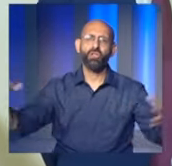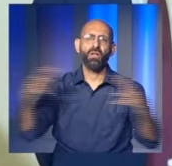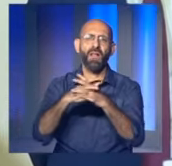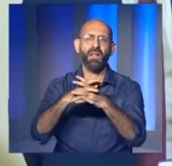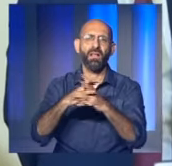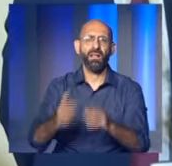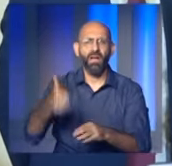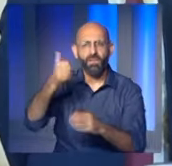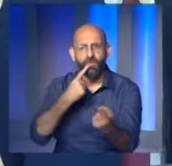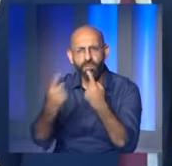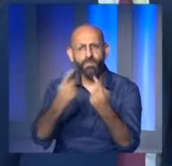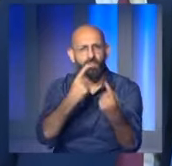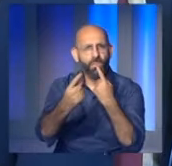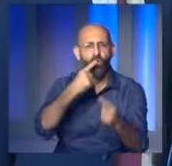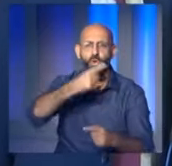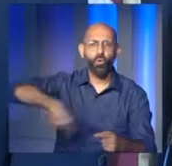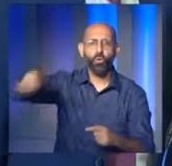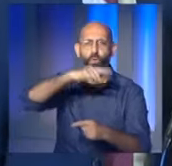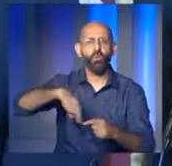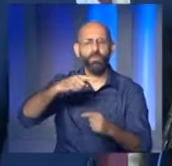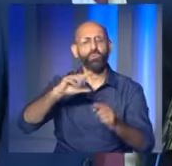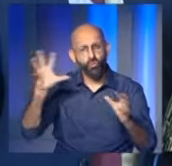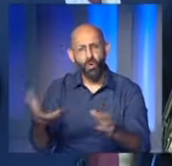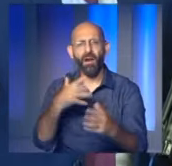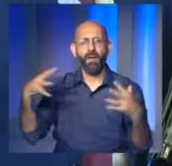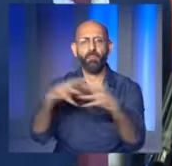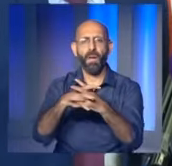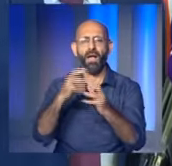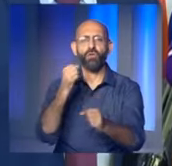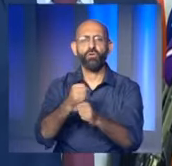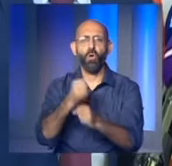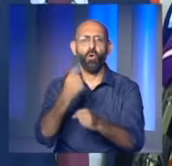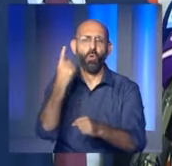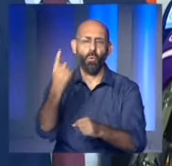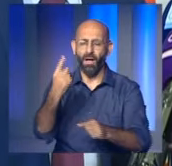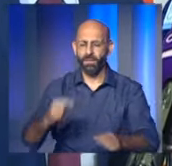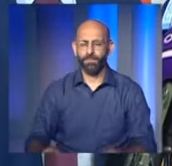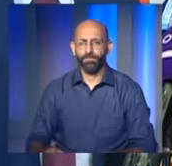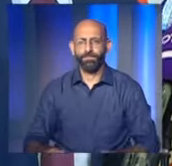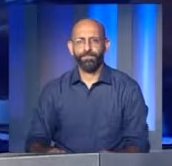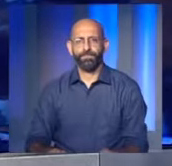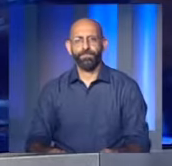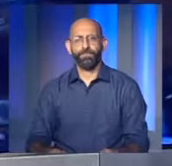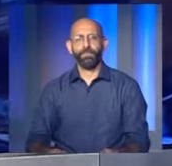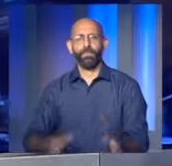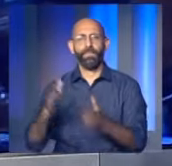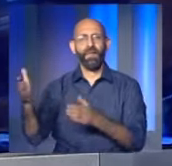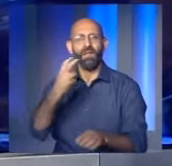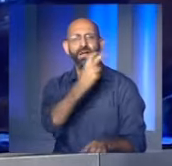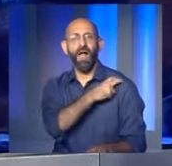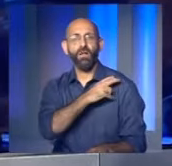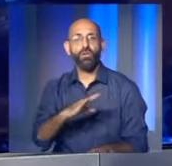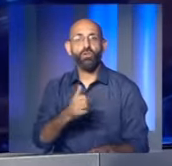الوحدة الوطنية وبناء الدولة على قاعدة الشراكة المتوازنة بين اللبنانيين.